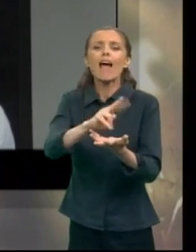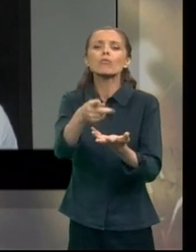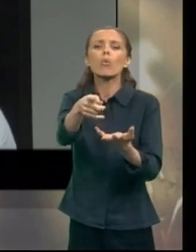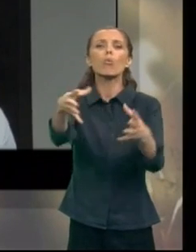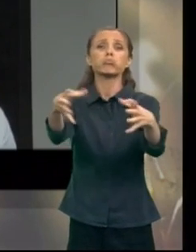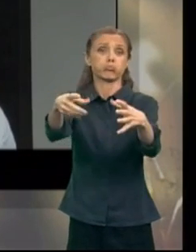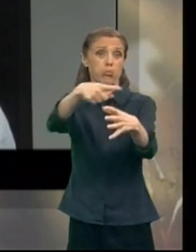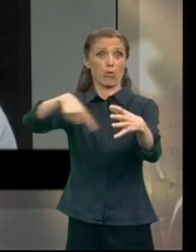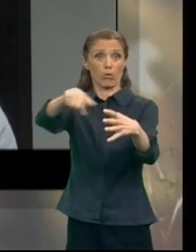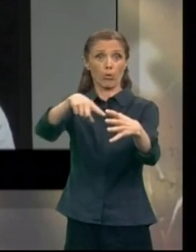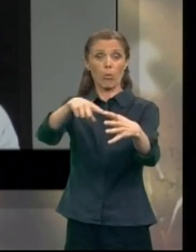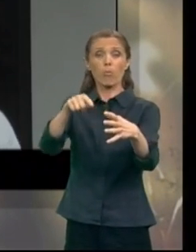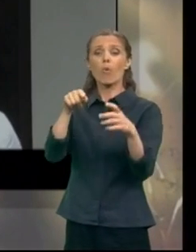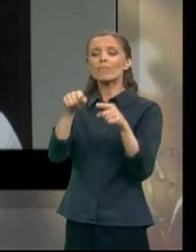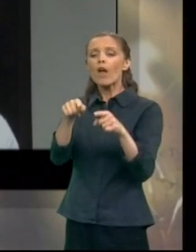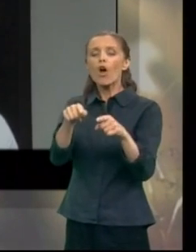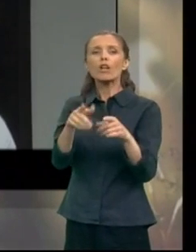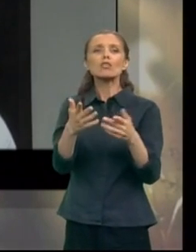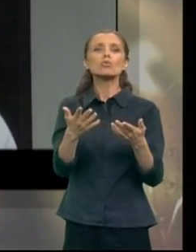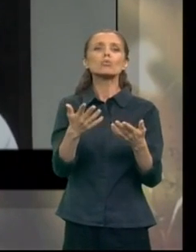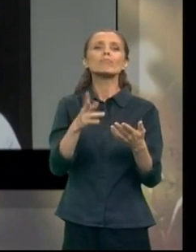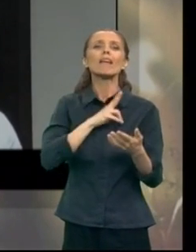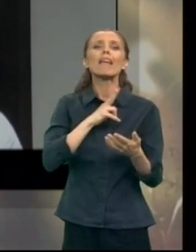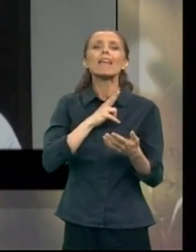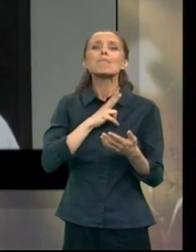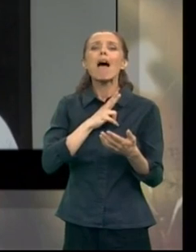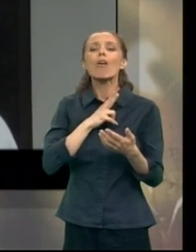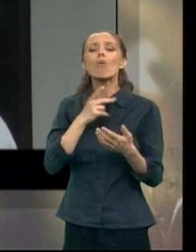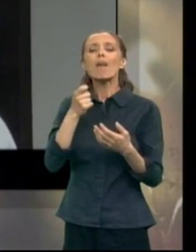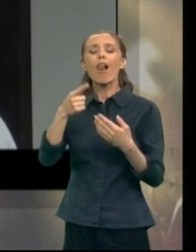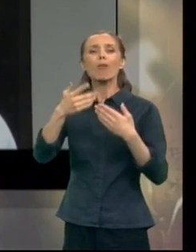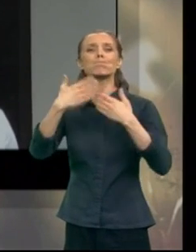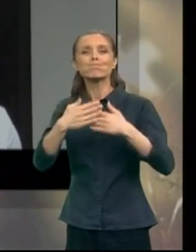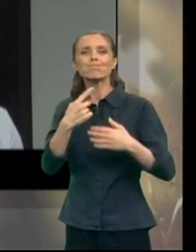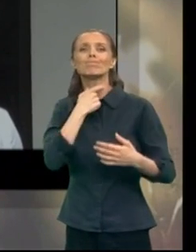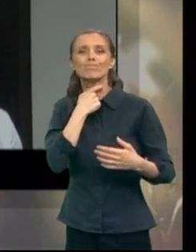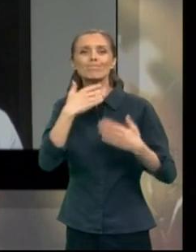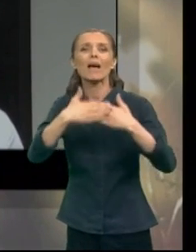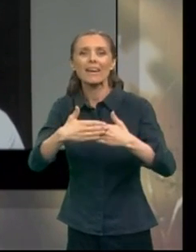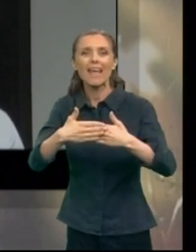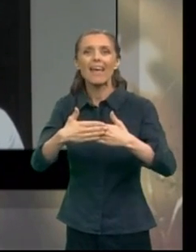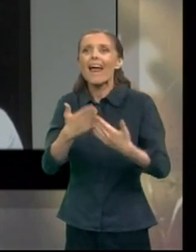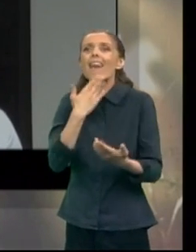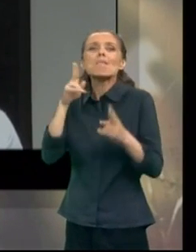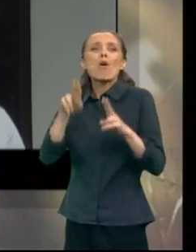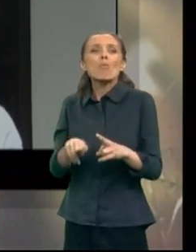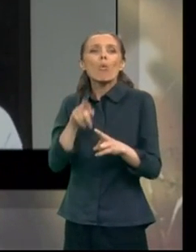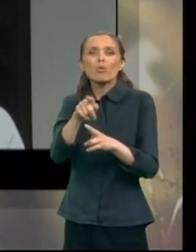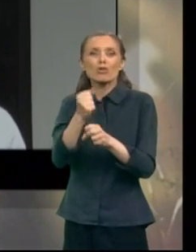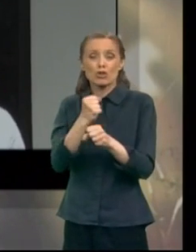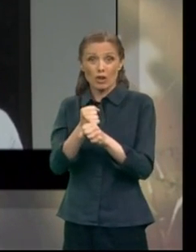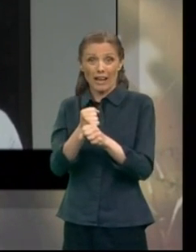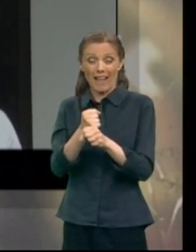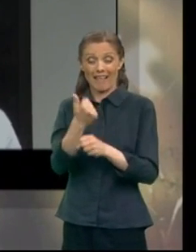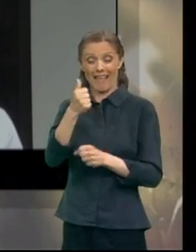grupu ljudi koja je na neki način izdvojena barijerama i nema tu priliku da se tako nešto desi. Jedan od